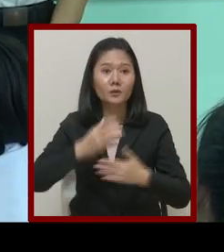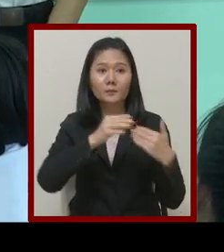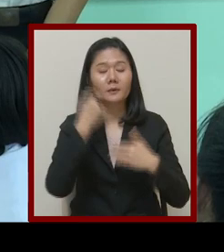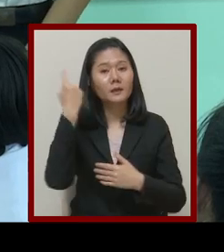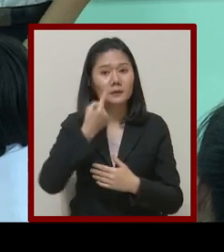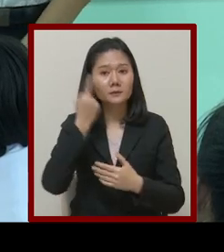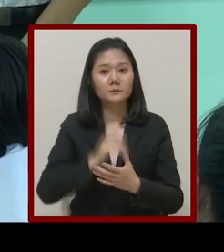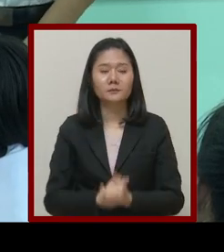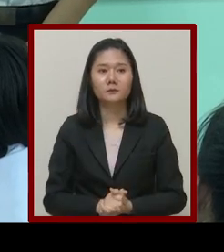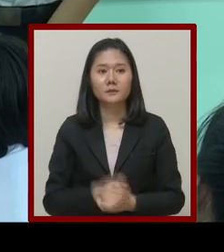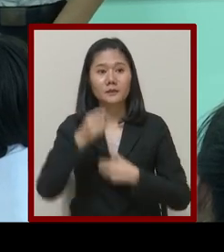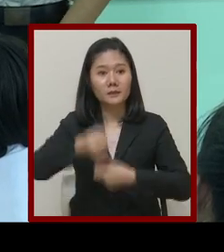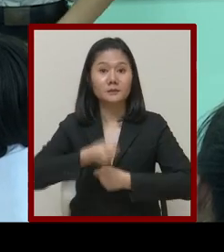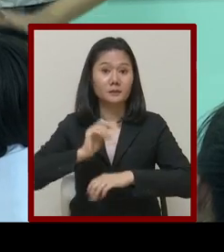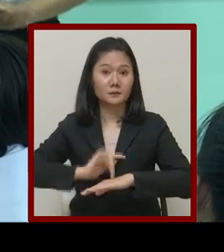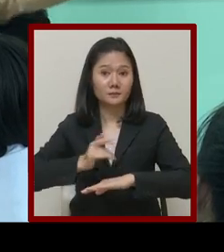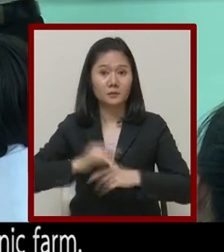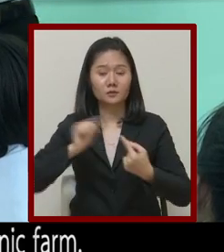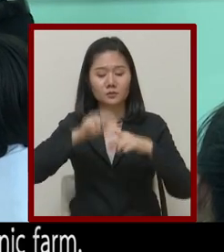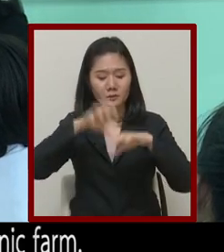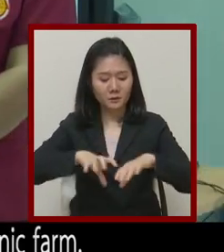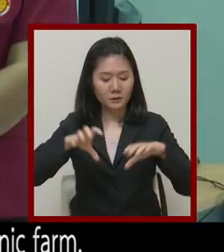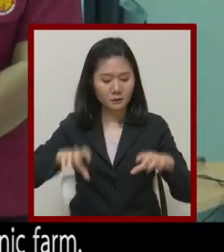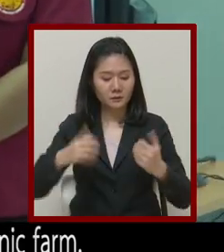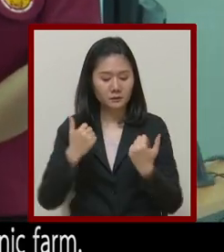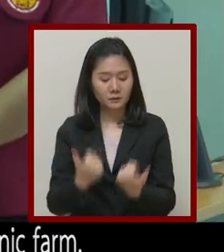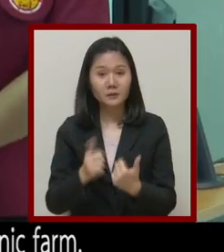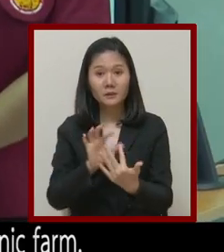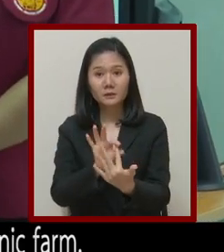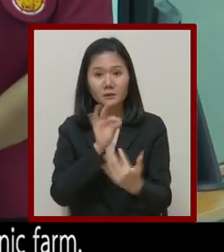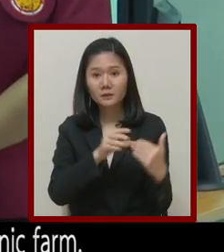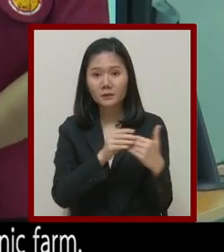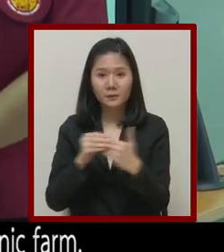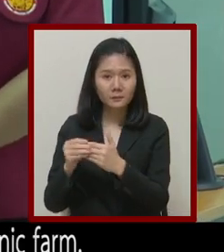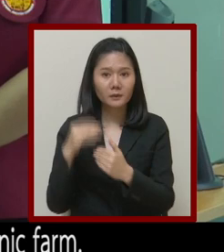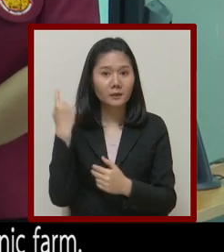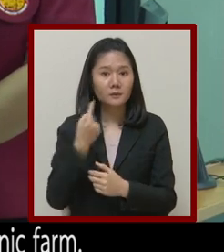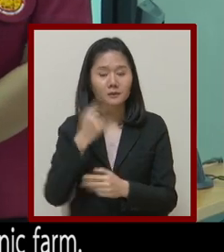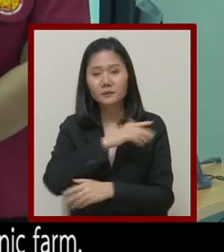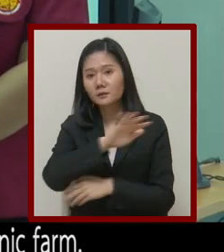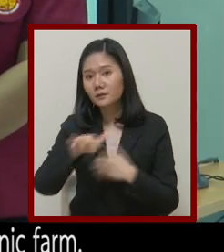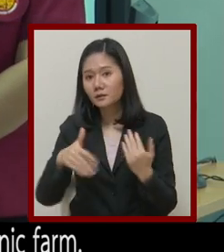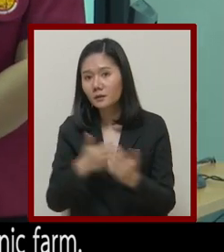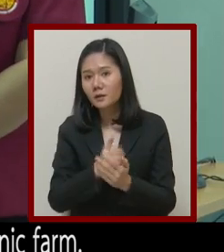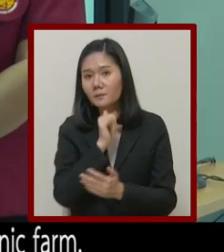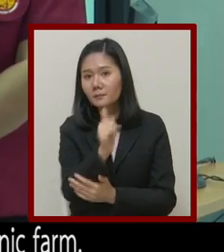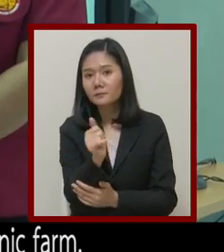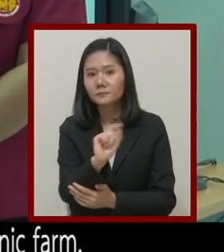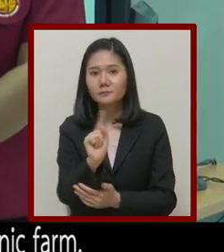ำเที่ยวนะครับเกษตรธรรมชาติสำหรับสถานที่ที่เราเลือกพาให้นักท่องเที่ยวทุกท่านนะครับไป